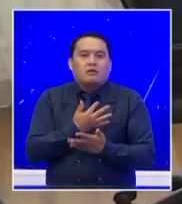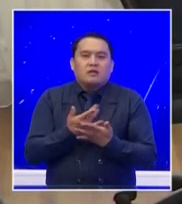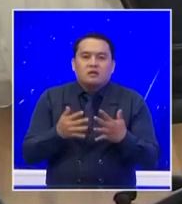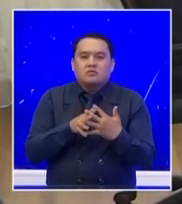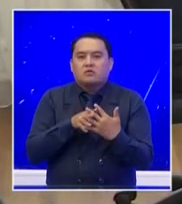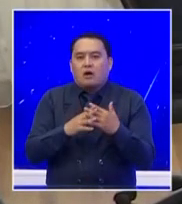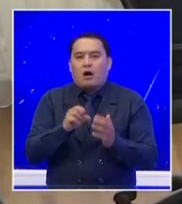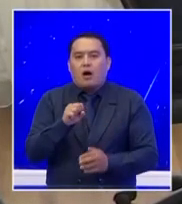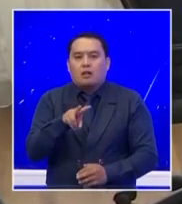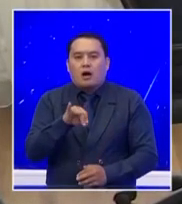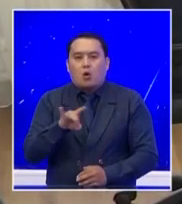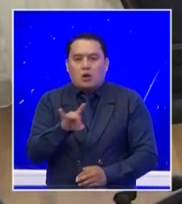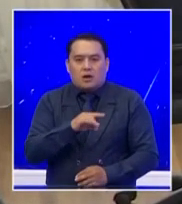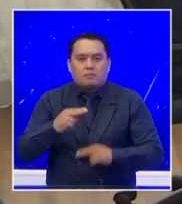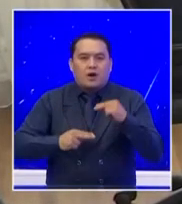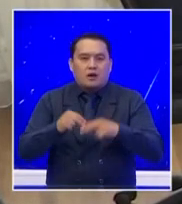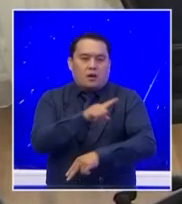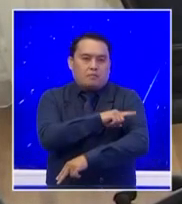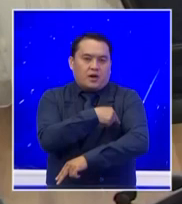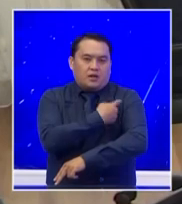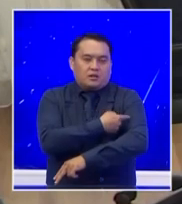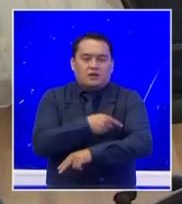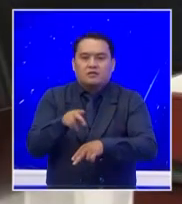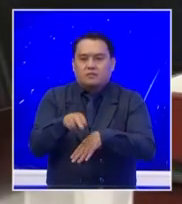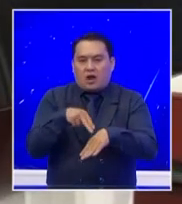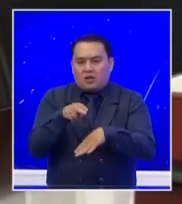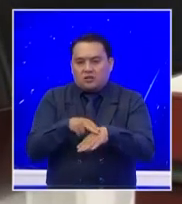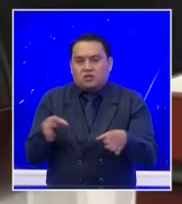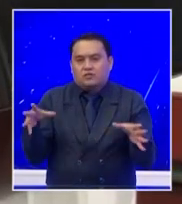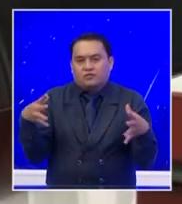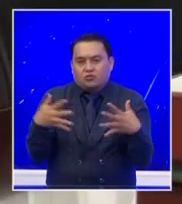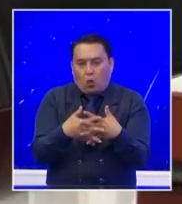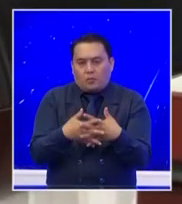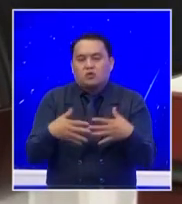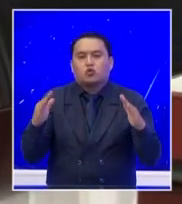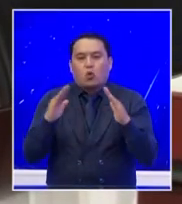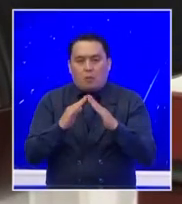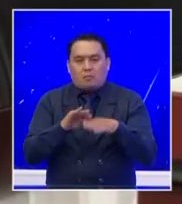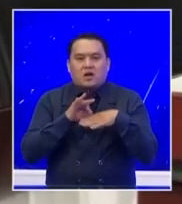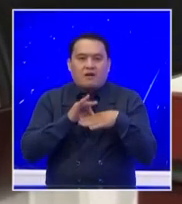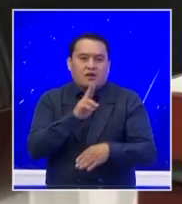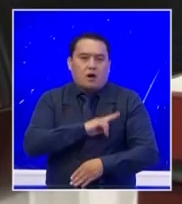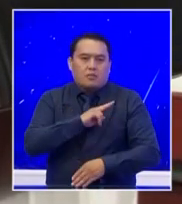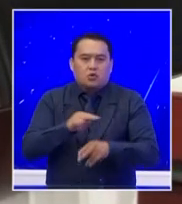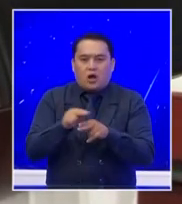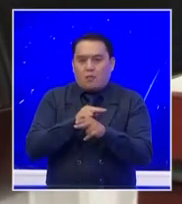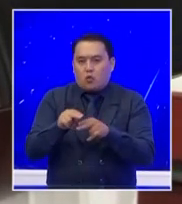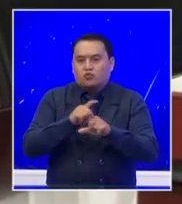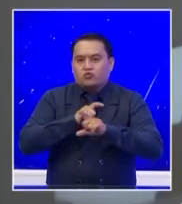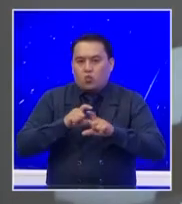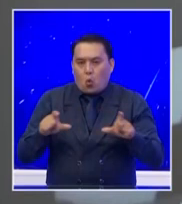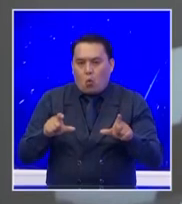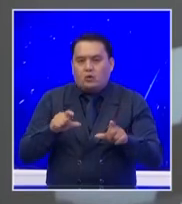пунктов Алакольского района построены полицейские участки, совмещенные с домами для участковых. Проведены работы по капитальному ремонту